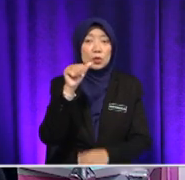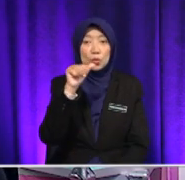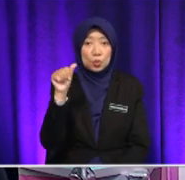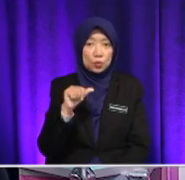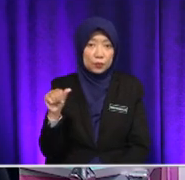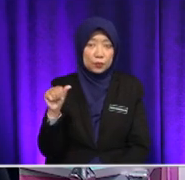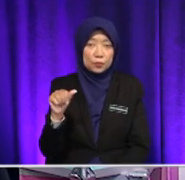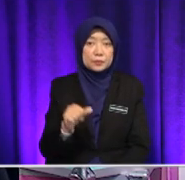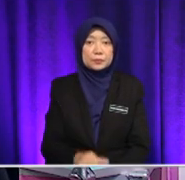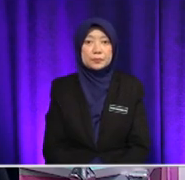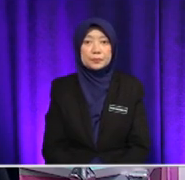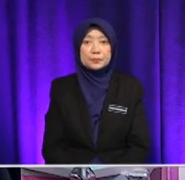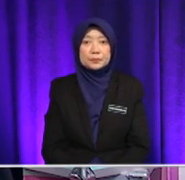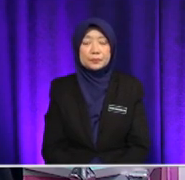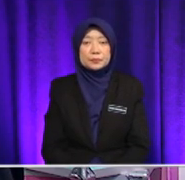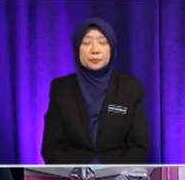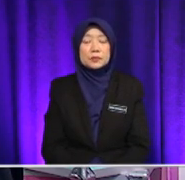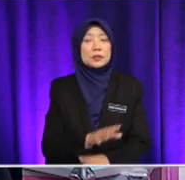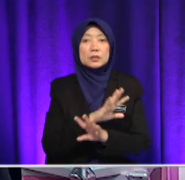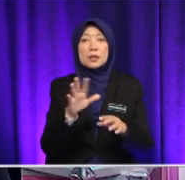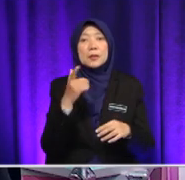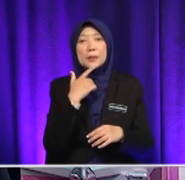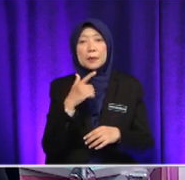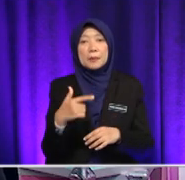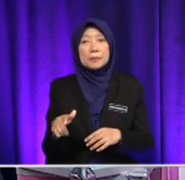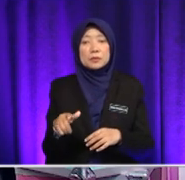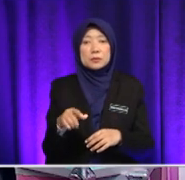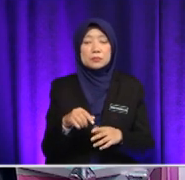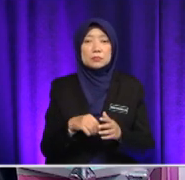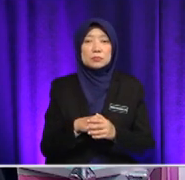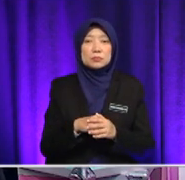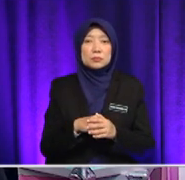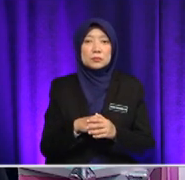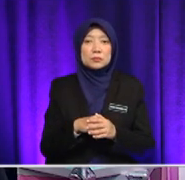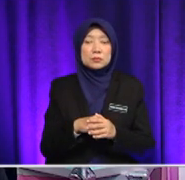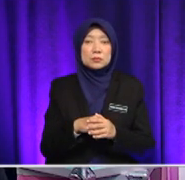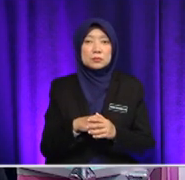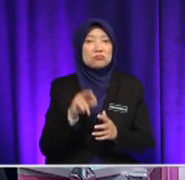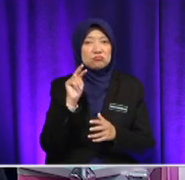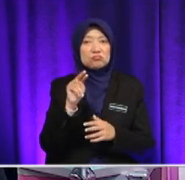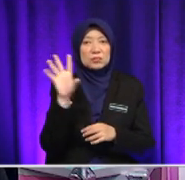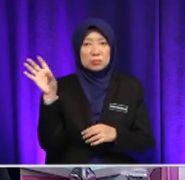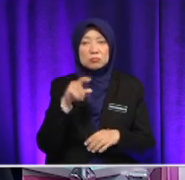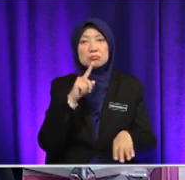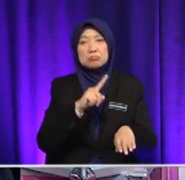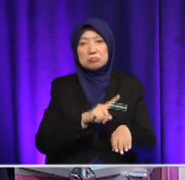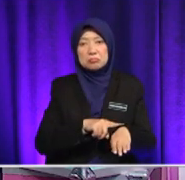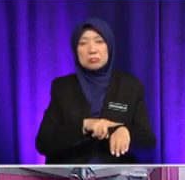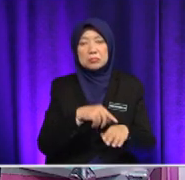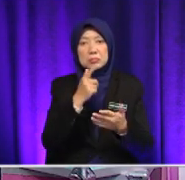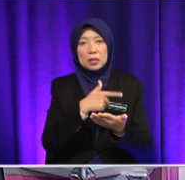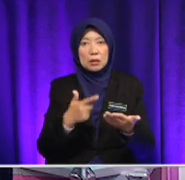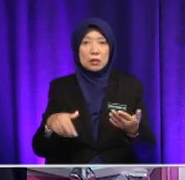karena itu dibuat tidak terlalu lama kalau tak masa nanti habis dikalahkan saja